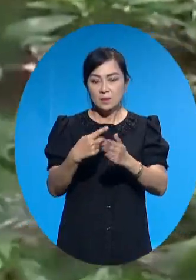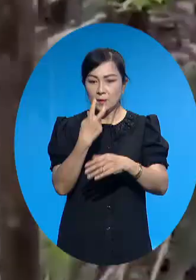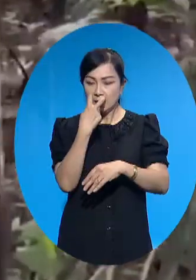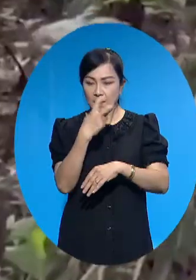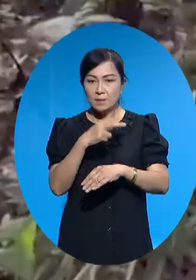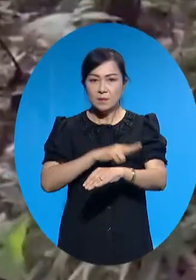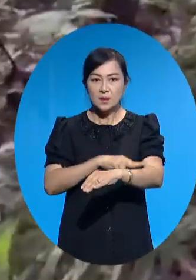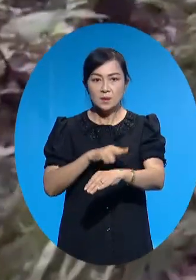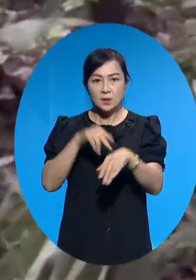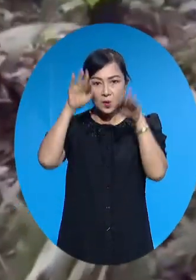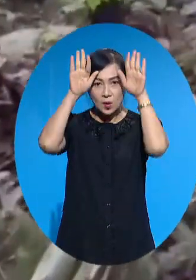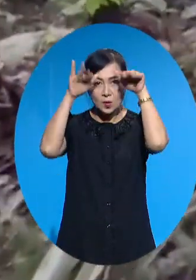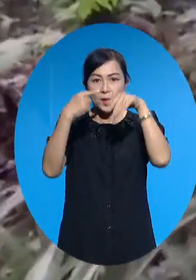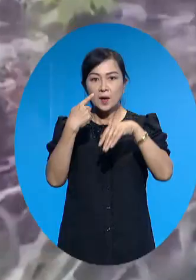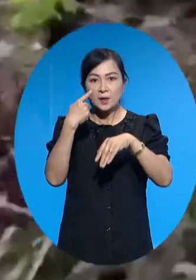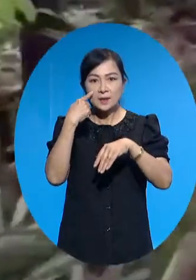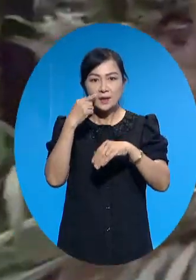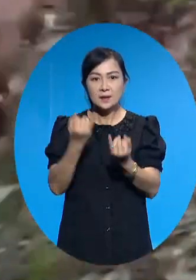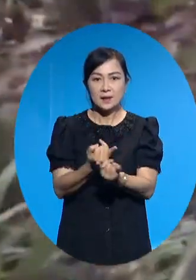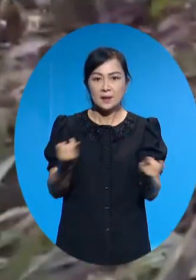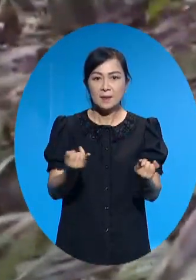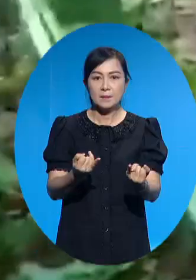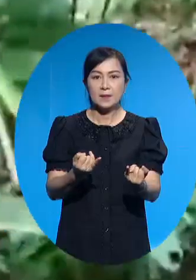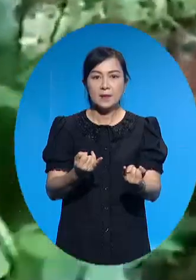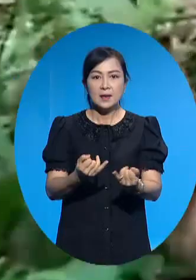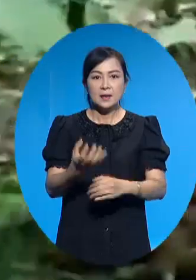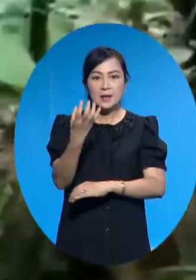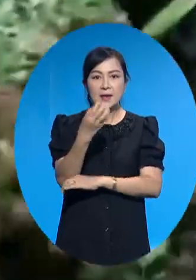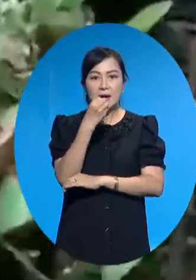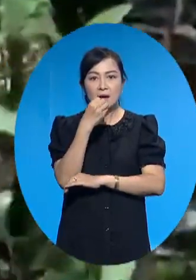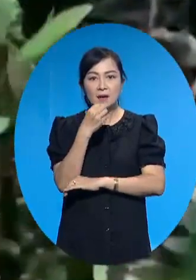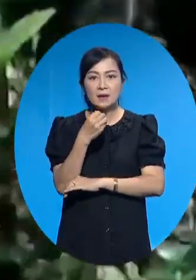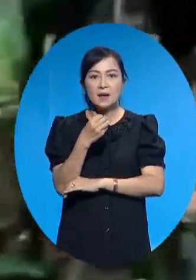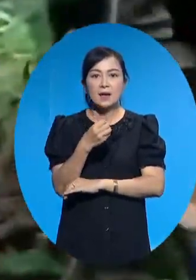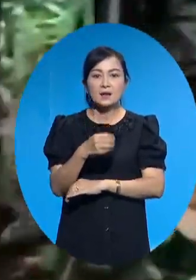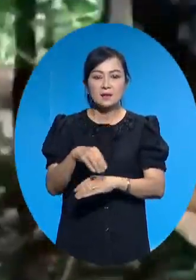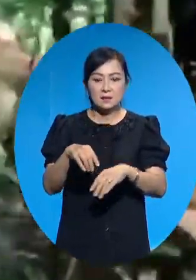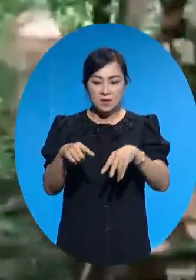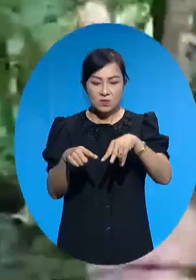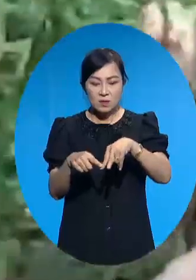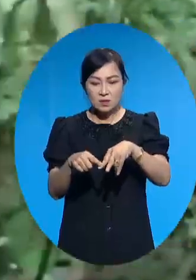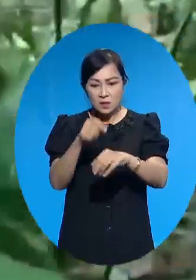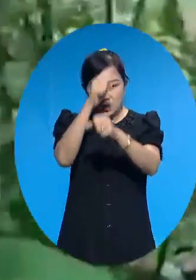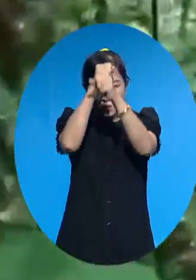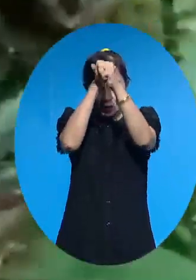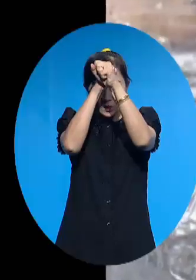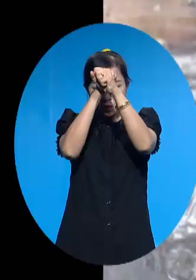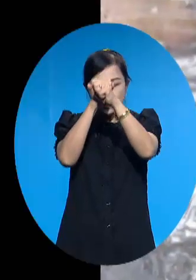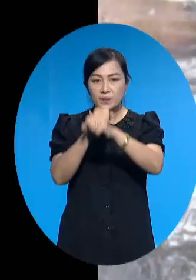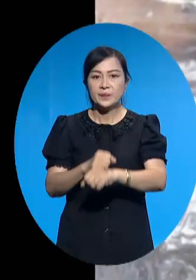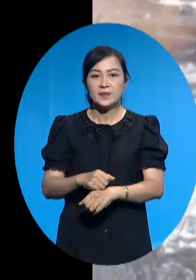hộ cùng chó nghiệp vụ đã tìm thấy dấu vết của các em để lại như trái cây ăn dở, dấu chân, nơi trú ẩn tạm thời.